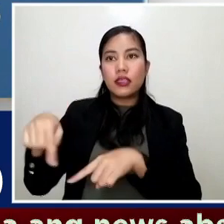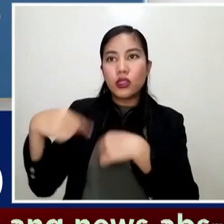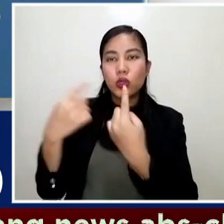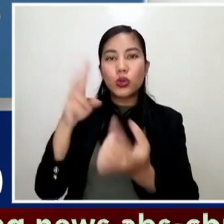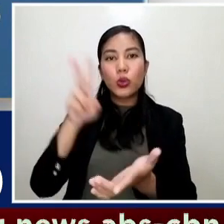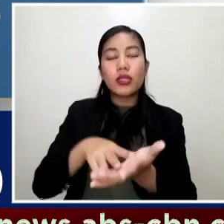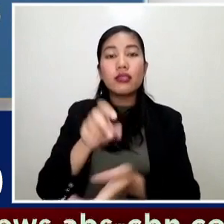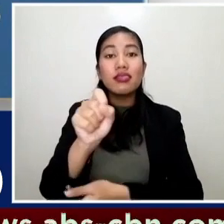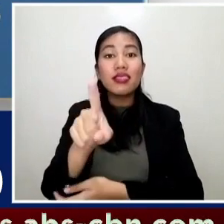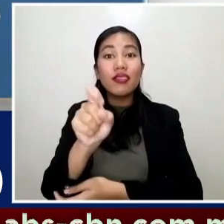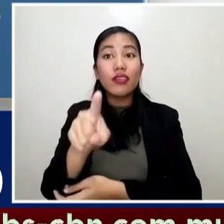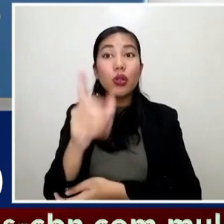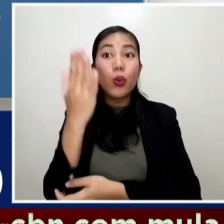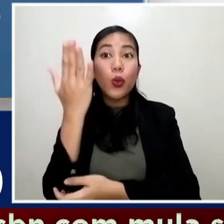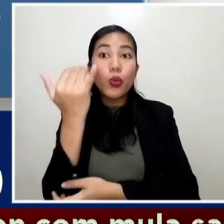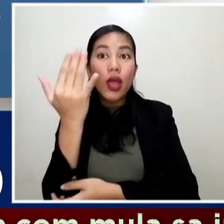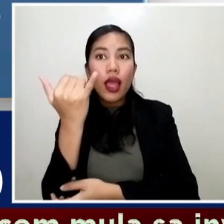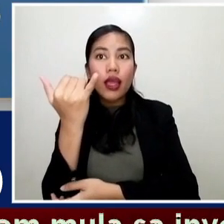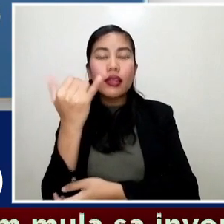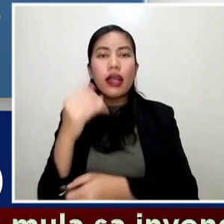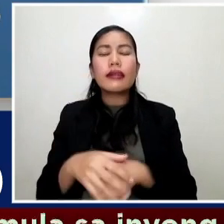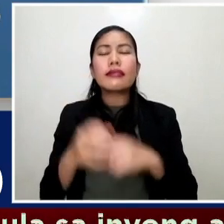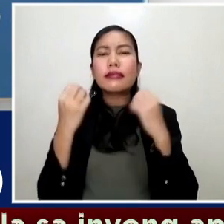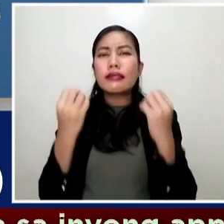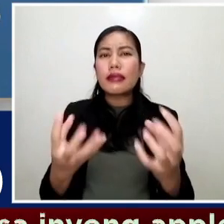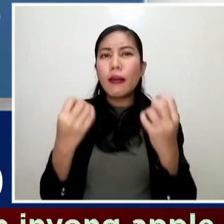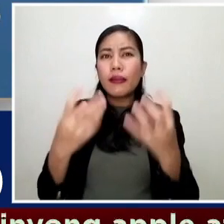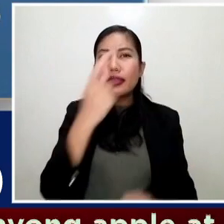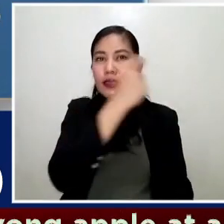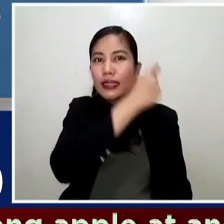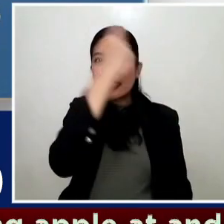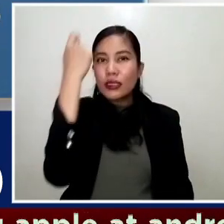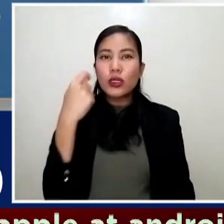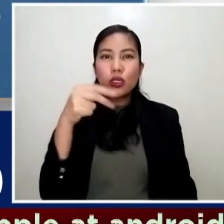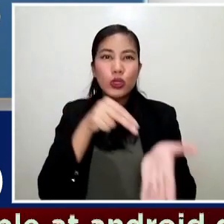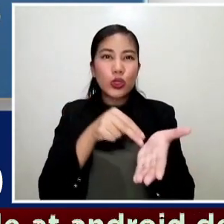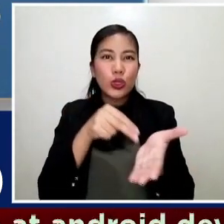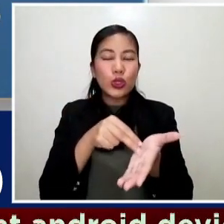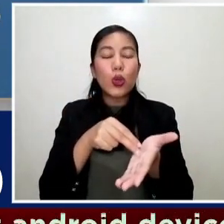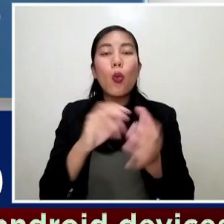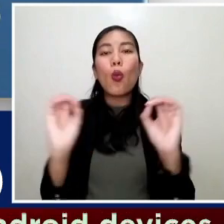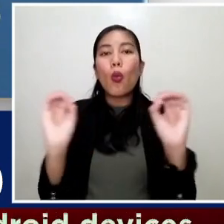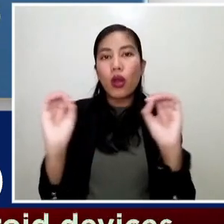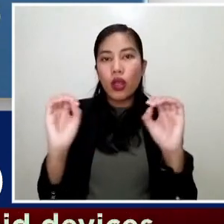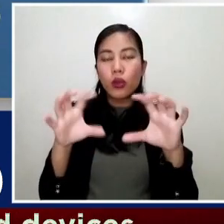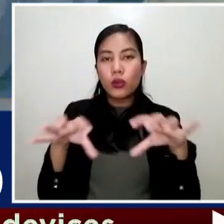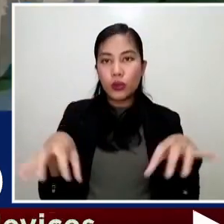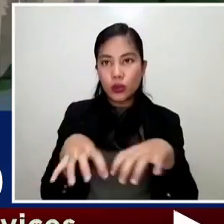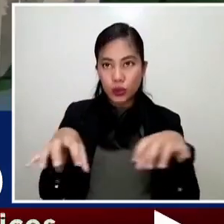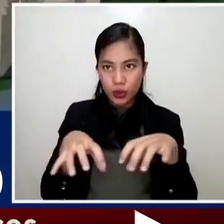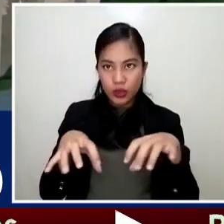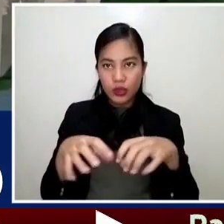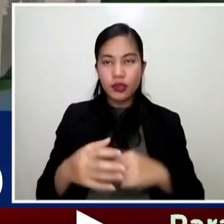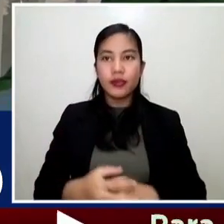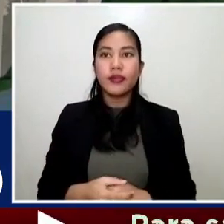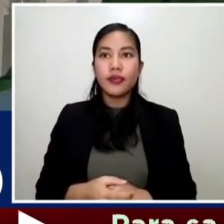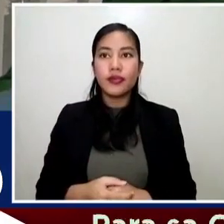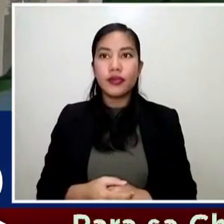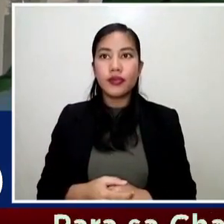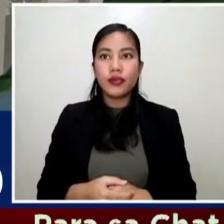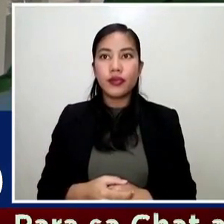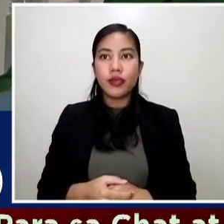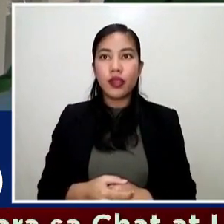sa oversupply ng graduates na walang trabaho, pagdami ng mga higher education institutions at pagbagsak